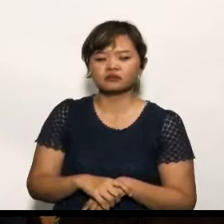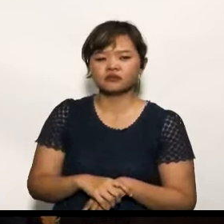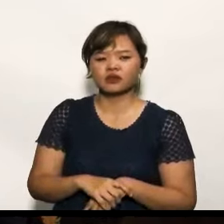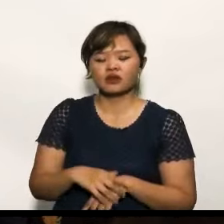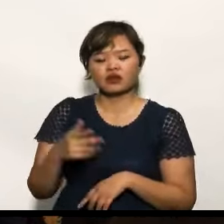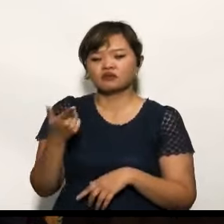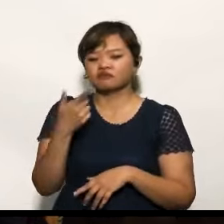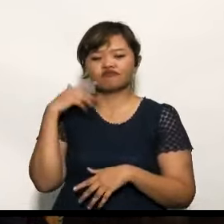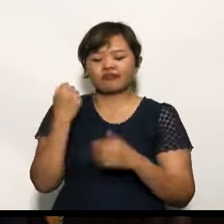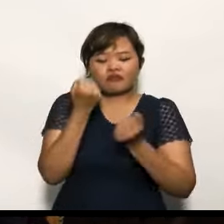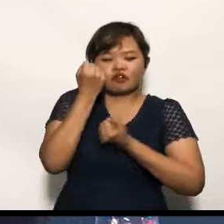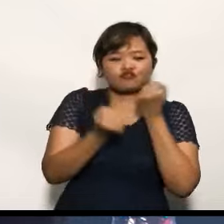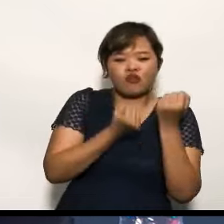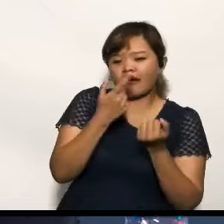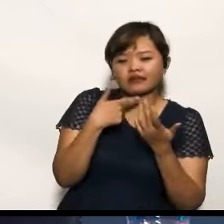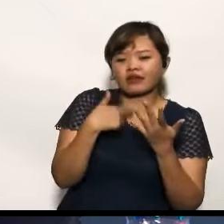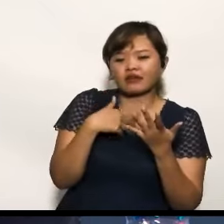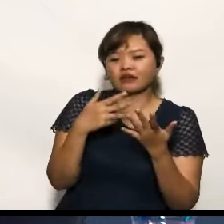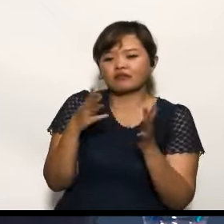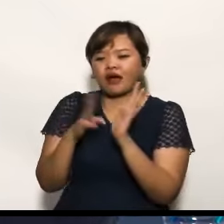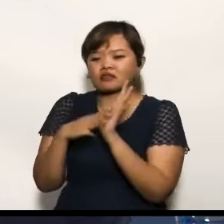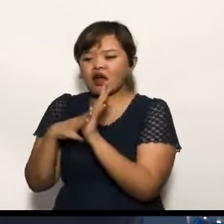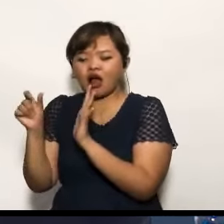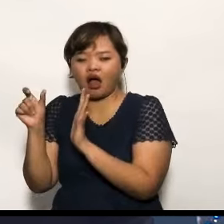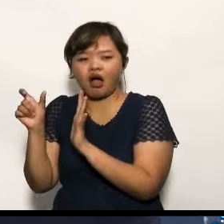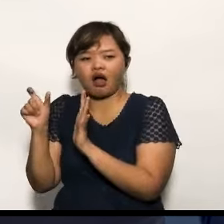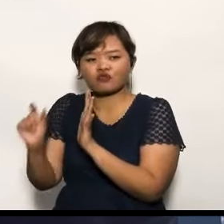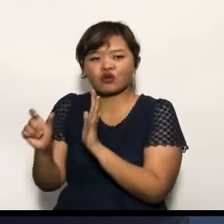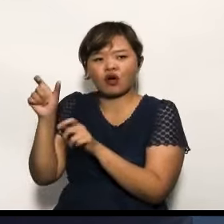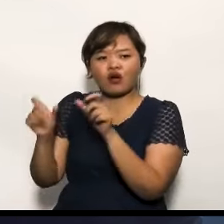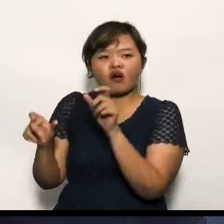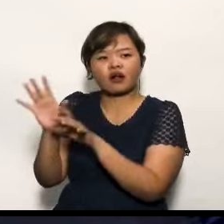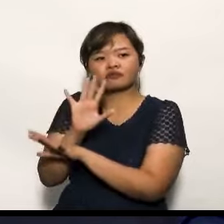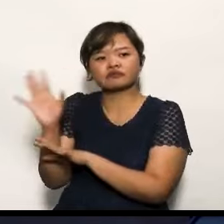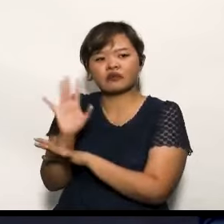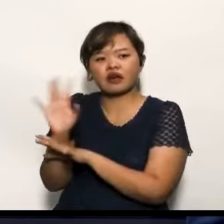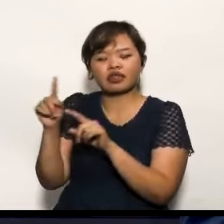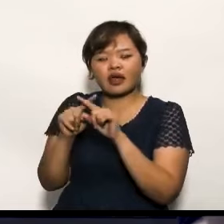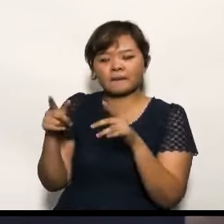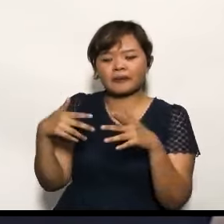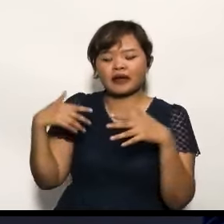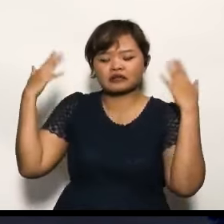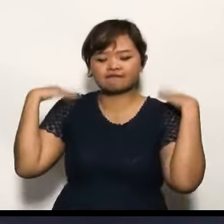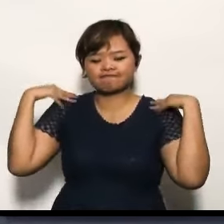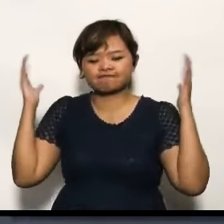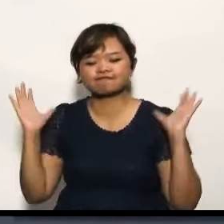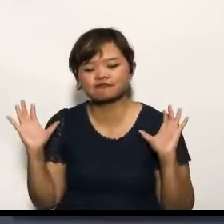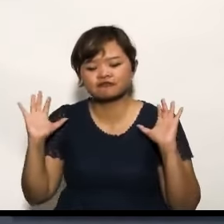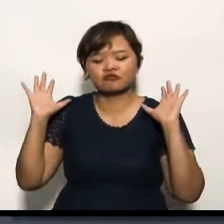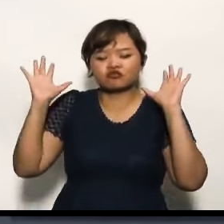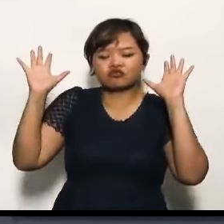you are not fighting their battle. Saudara gak berperang peperangan mereka, but burden are being lifted